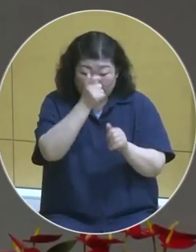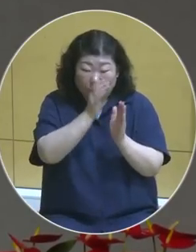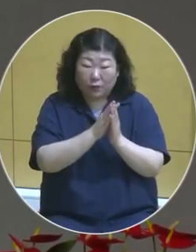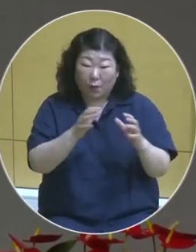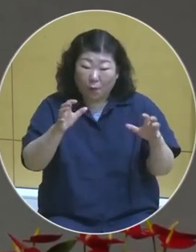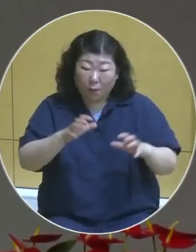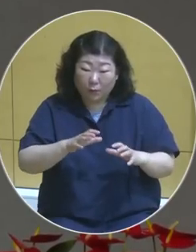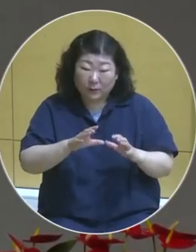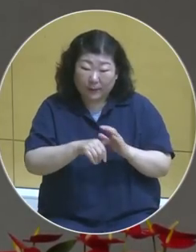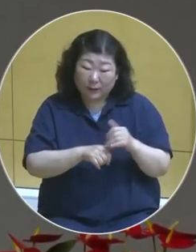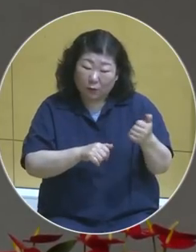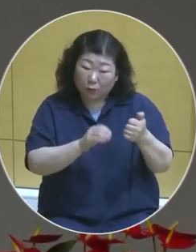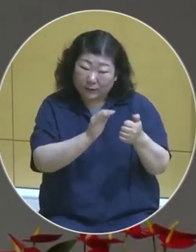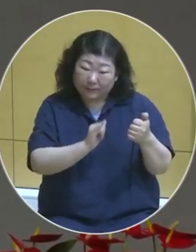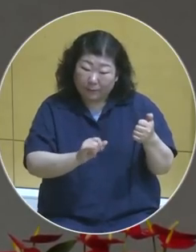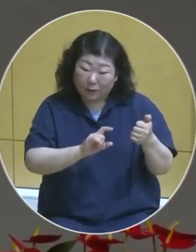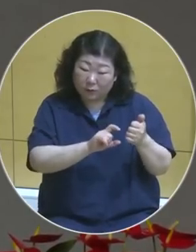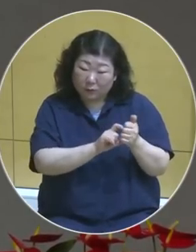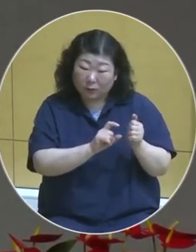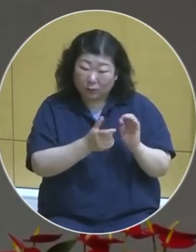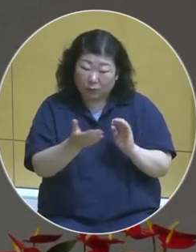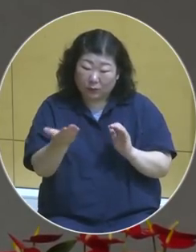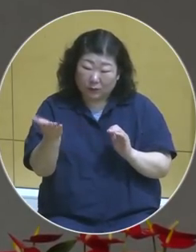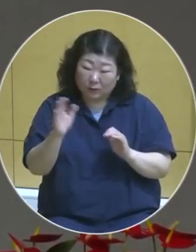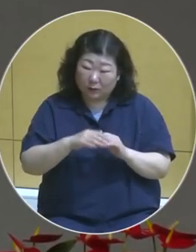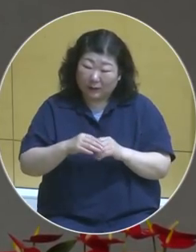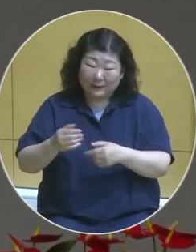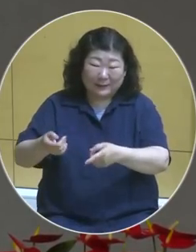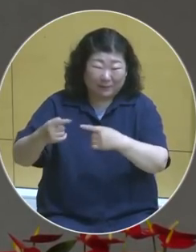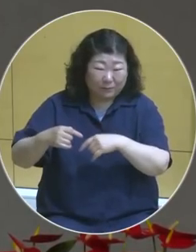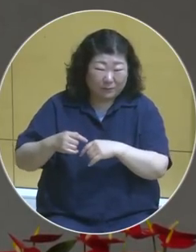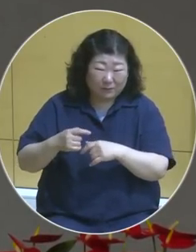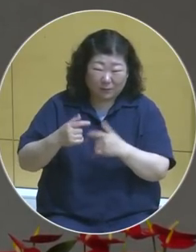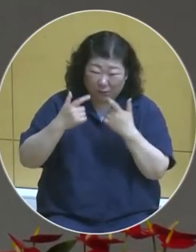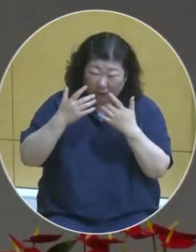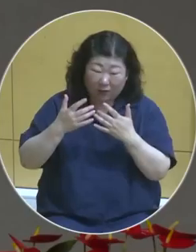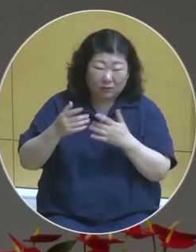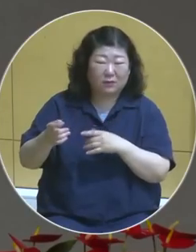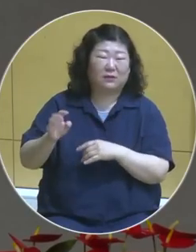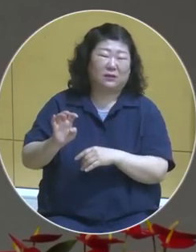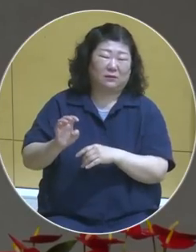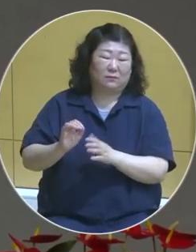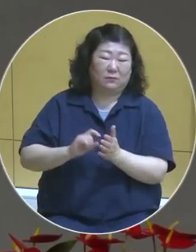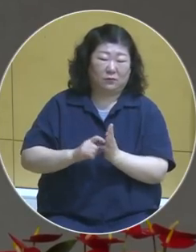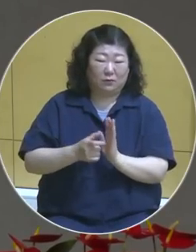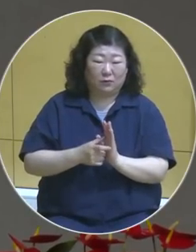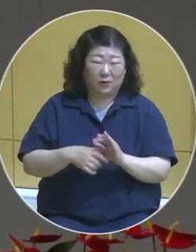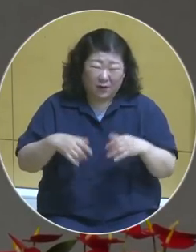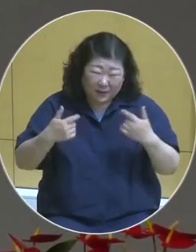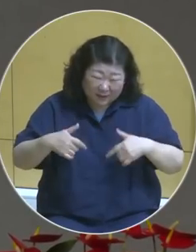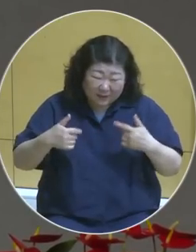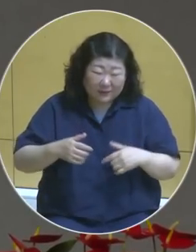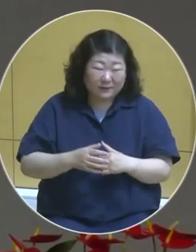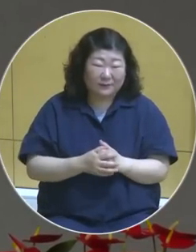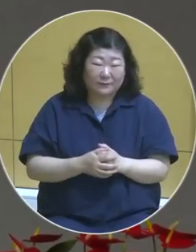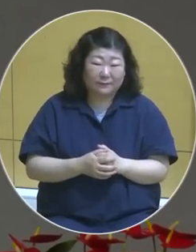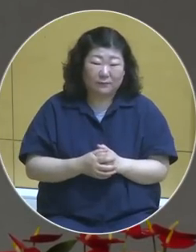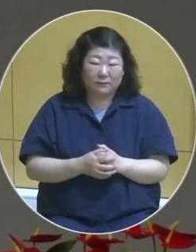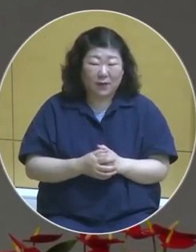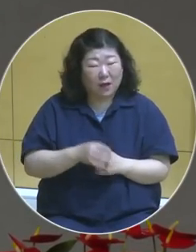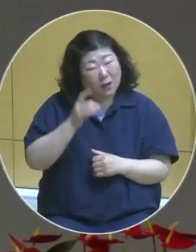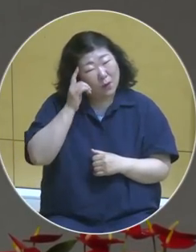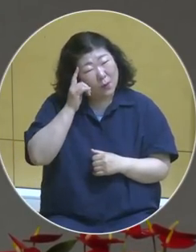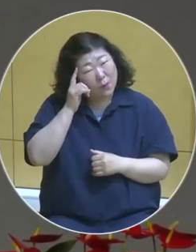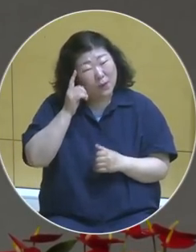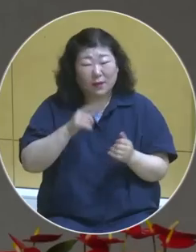훈련에 참석한 사람은 한 40명 정도밖에 되진 않습니다. 뭐 이게 특별한 일은 아닙니다. 매번 할 때마다 그런 경험들을 하게 되죠. 왜